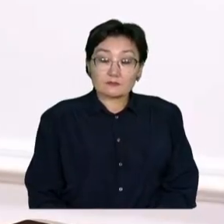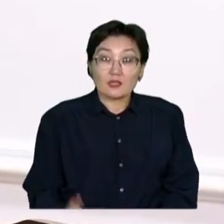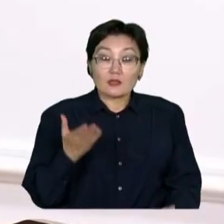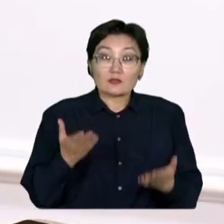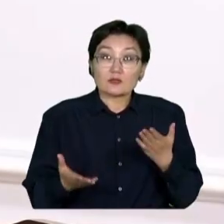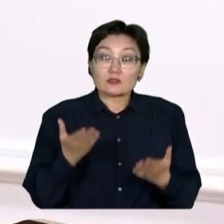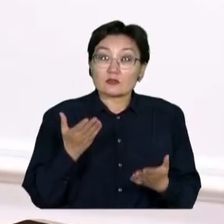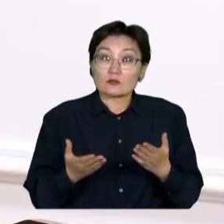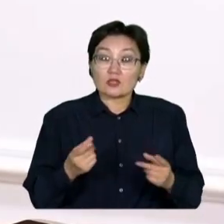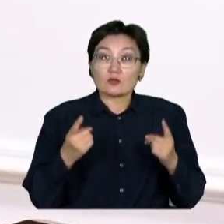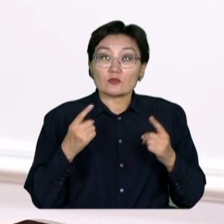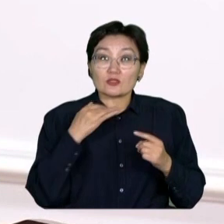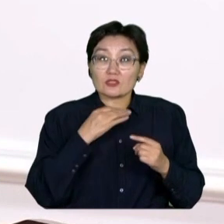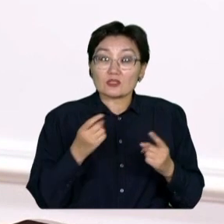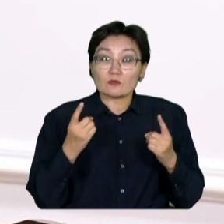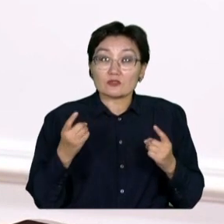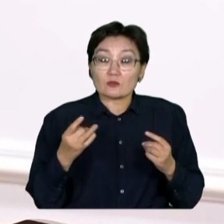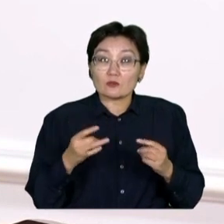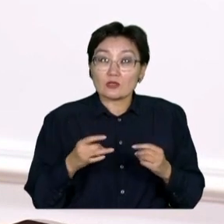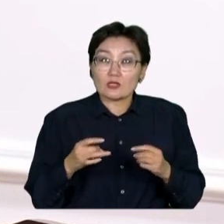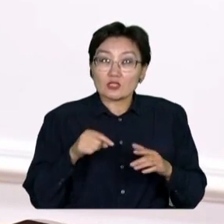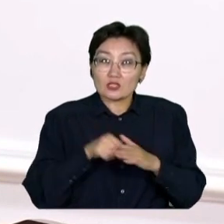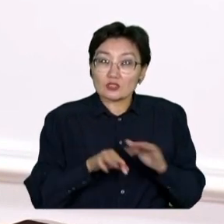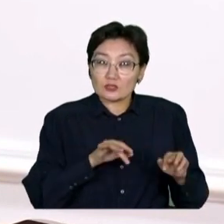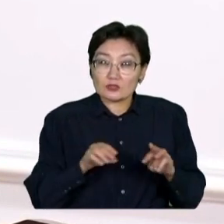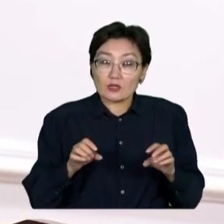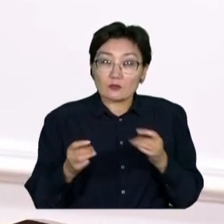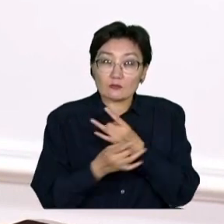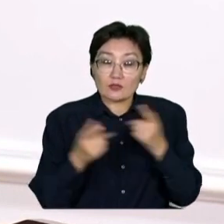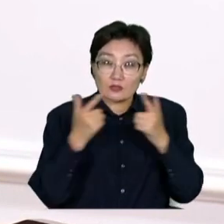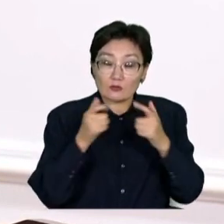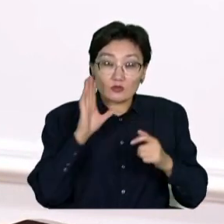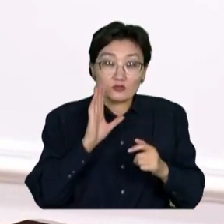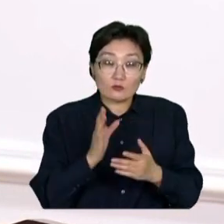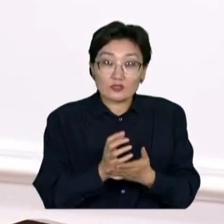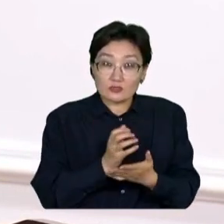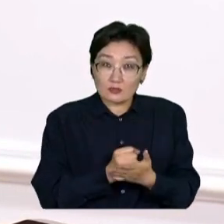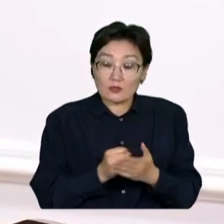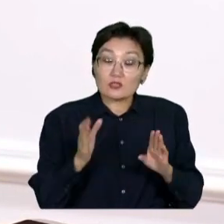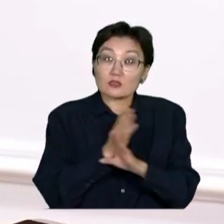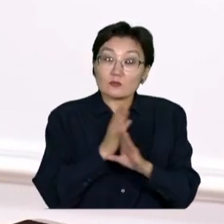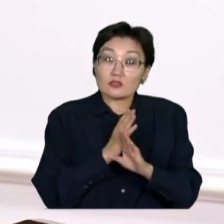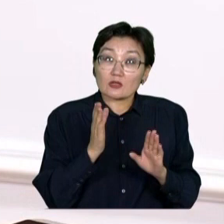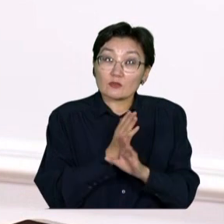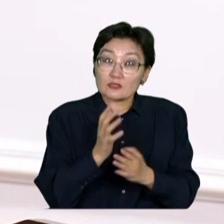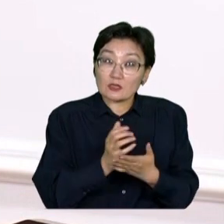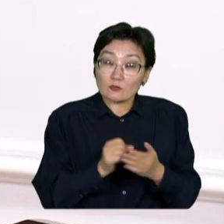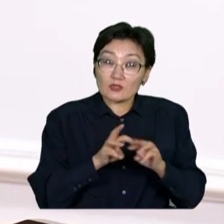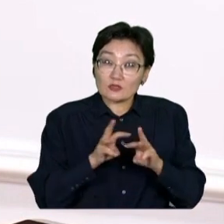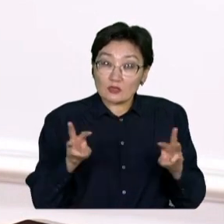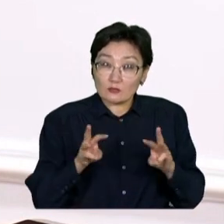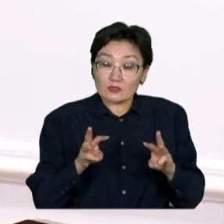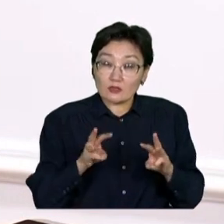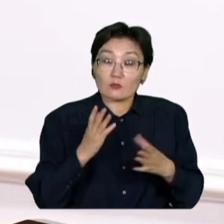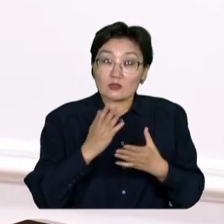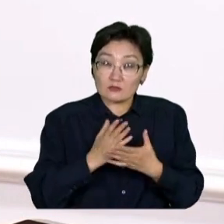Игерілмеудің неғұрлым ірі сомалары ішкі істер, мәдениет және ақпарат, су ресурстары және ирригация, экология және табиғи ресурстар министрліктерінде